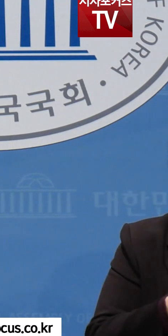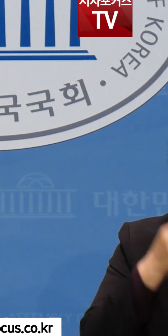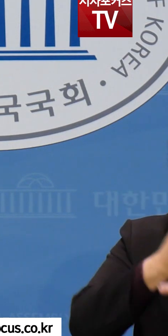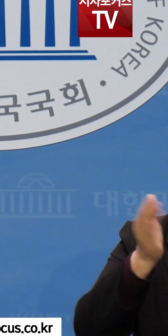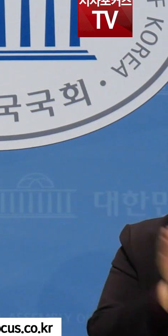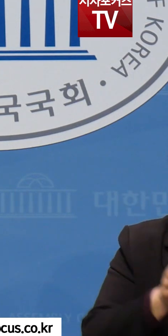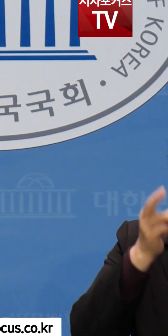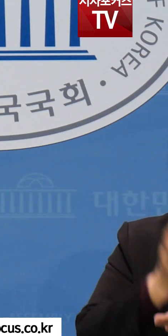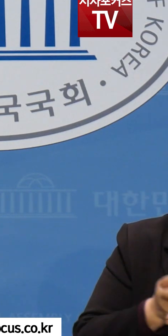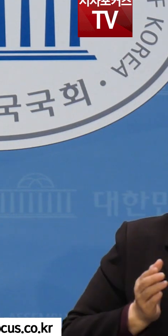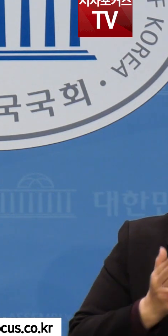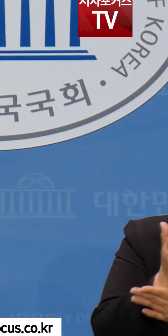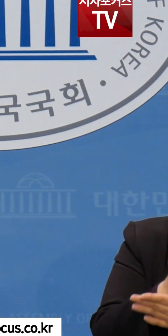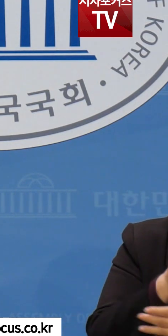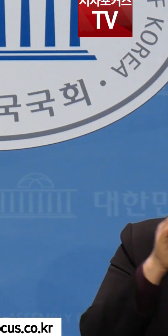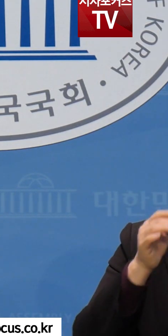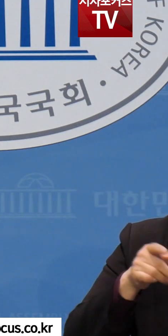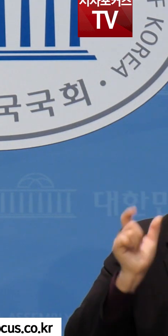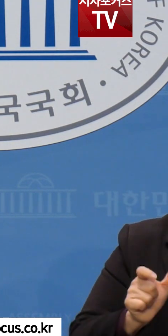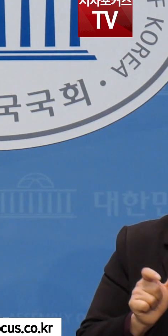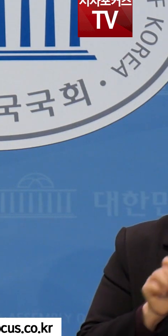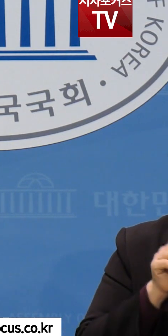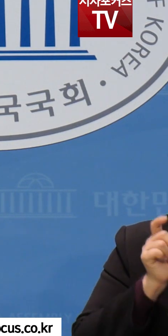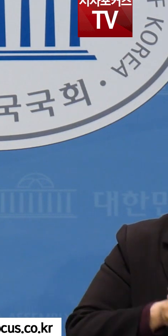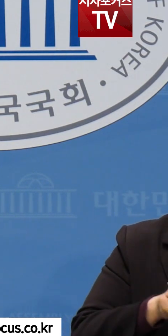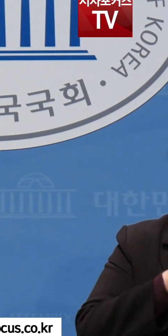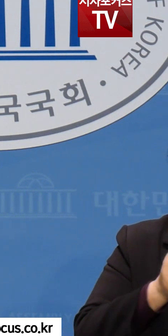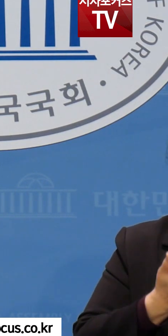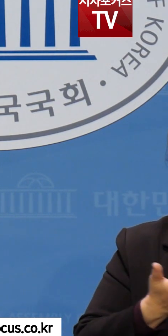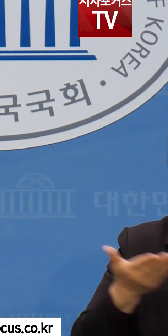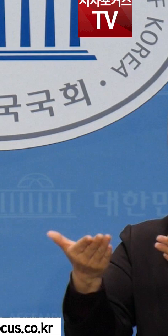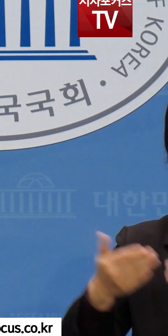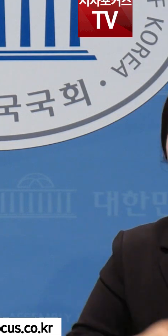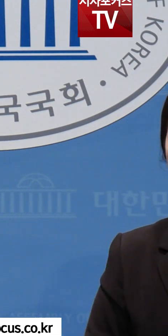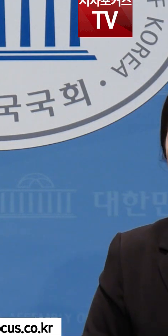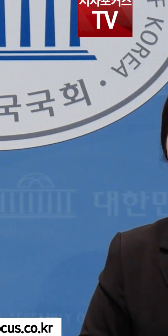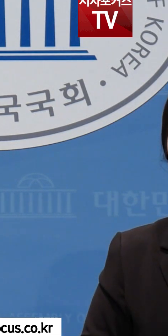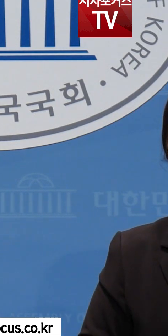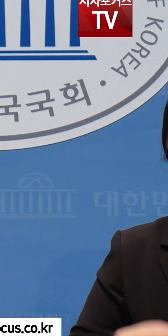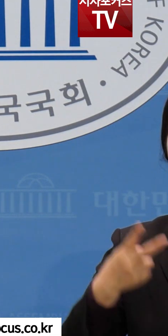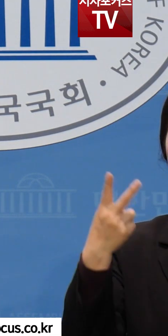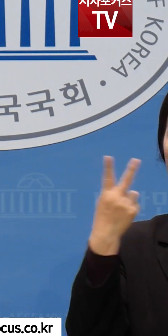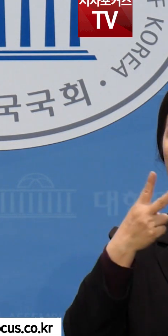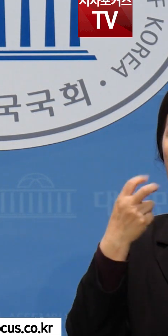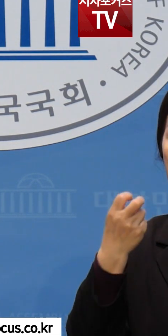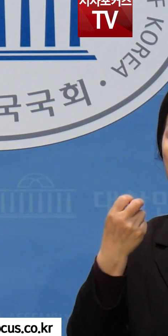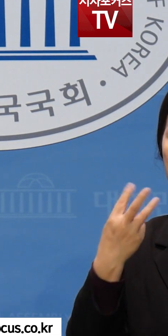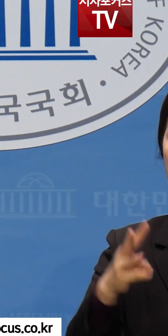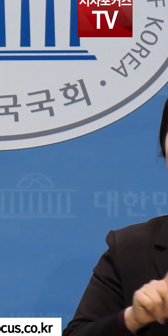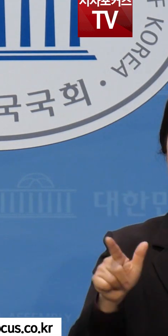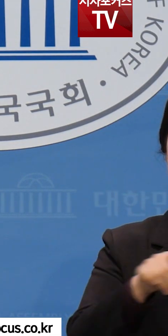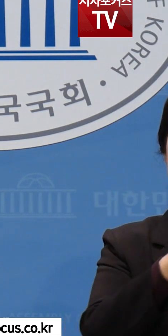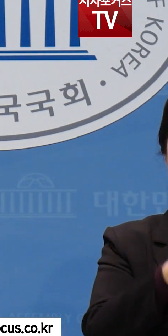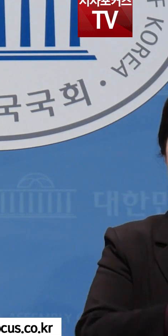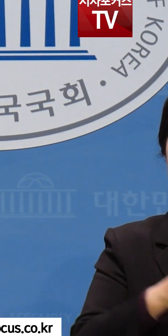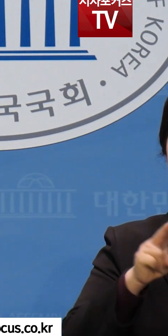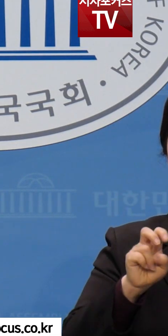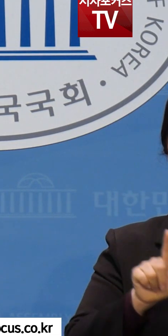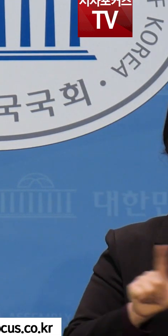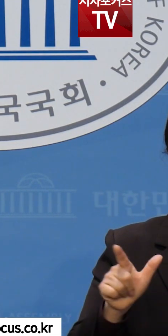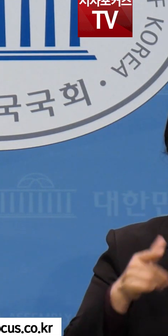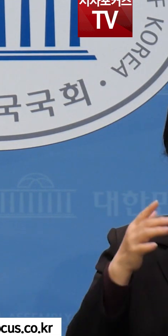민주당의 법안 통과를 강력히 촉구합니다. 23년 12월 21일